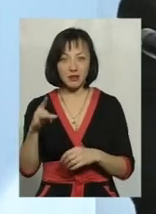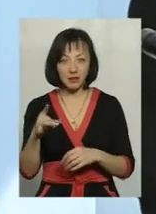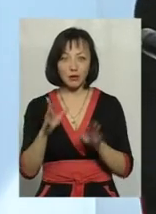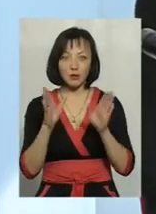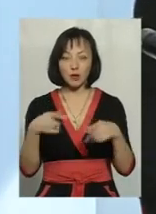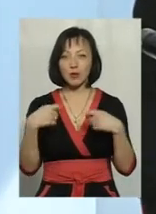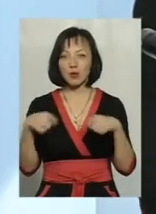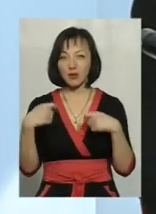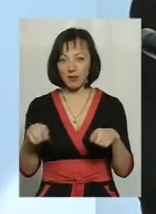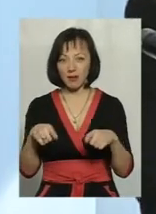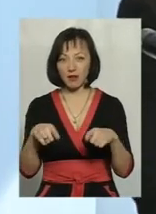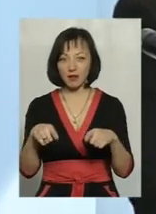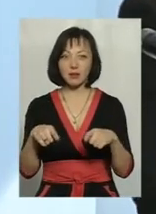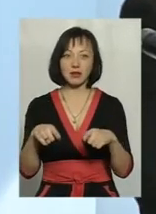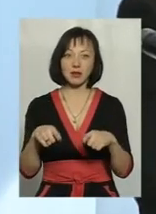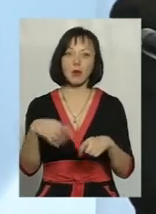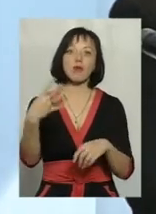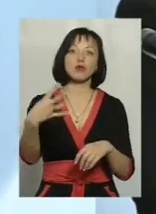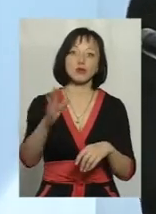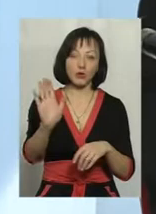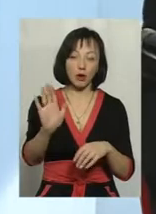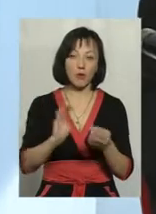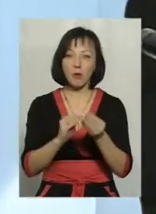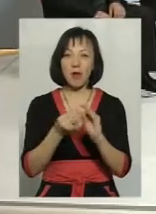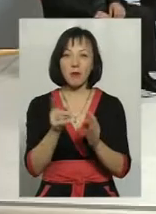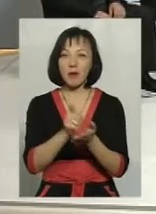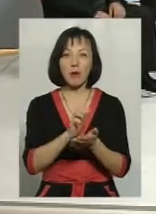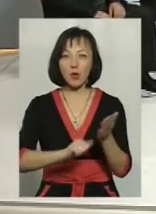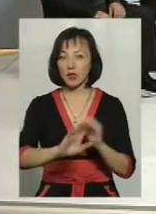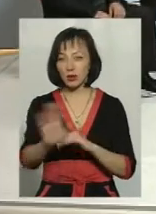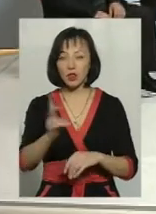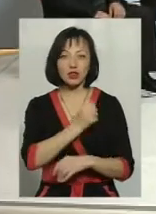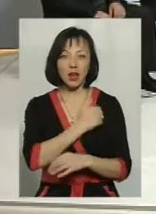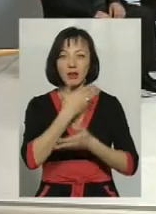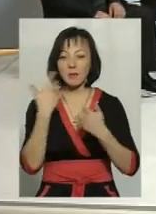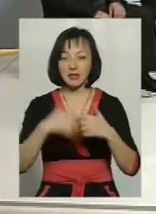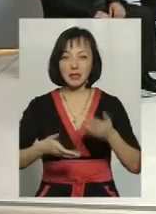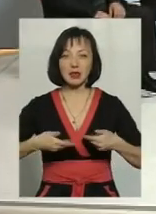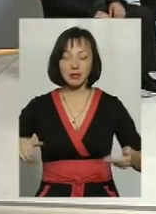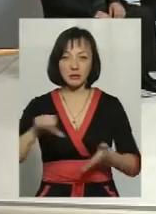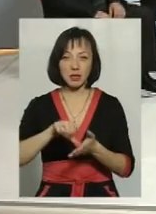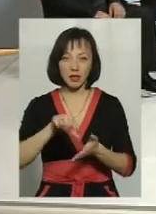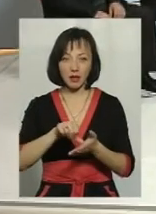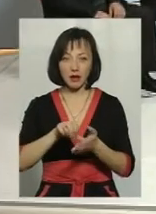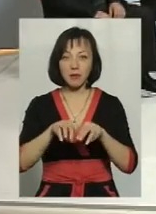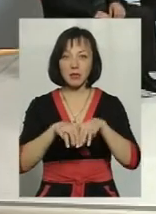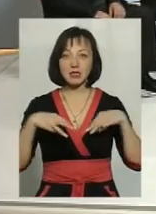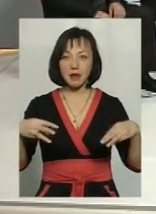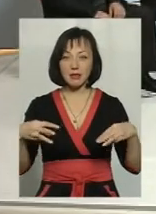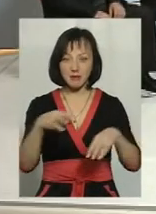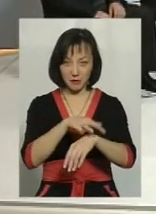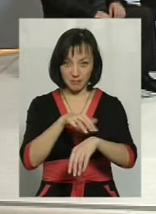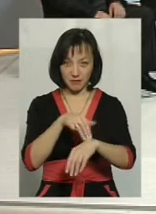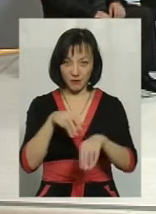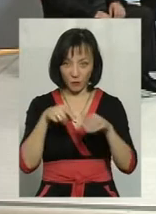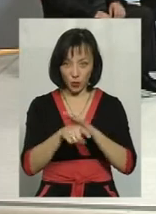вона буде продавати, щоб обсяг зробити, по 40. І то проблема не податкової. На жаль, немає серед нас тут представника Міністерства внутрішніх